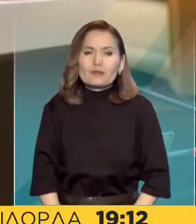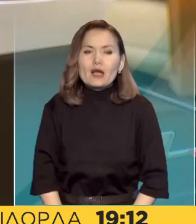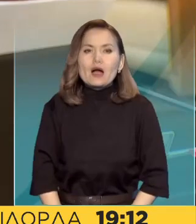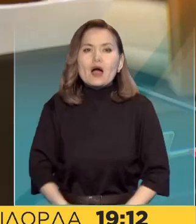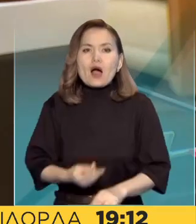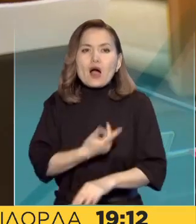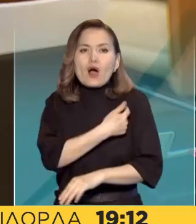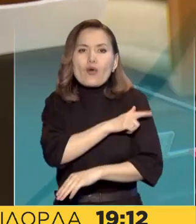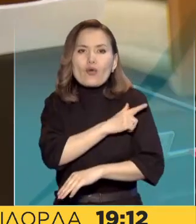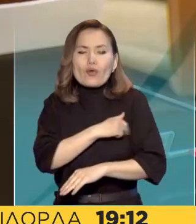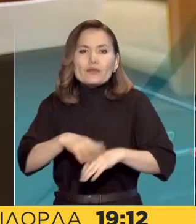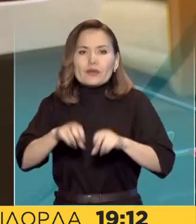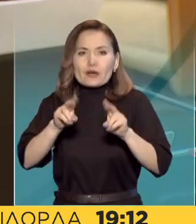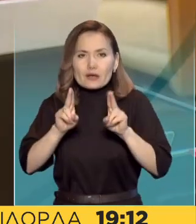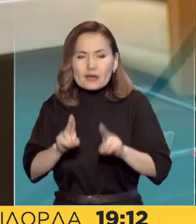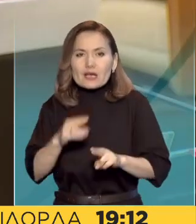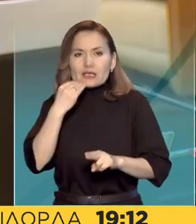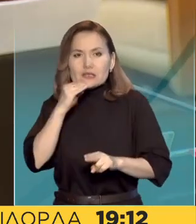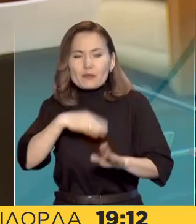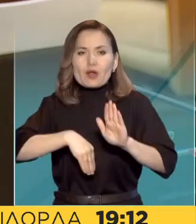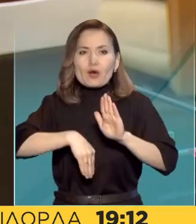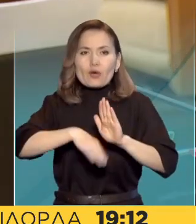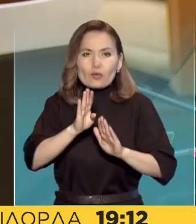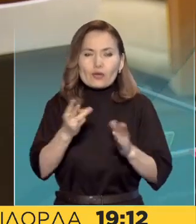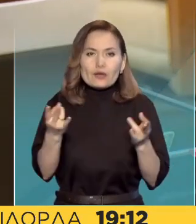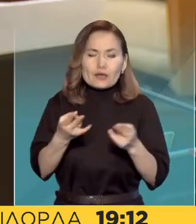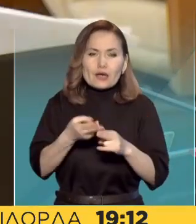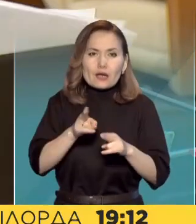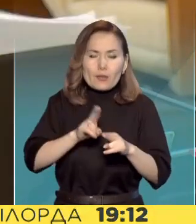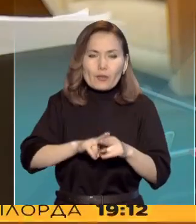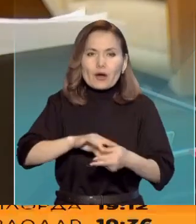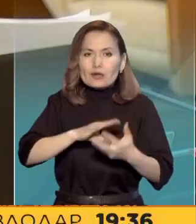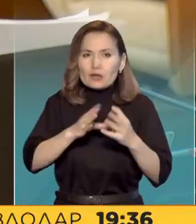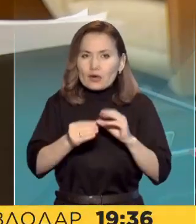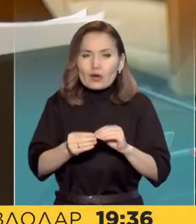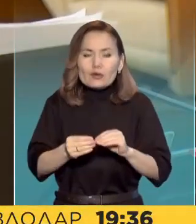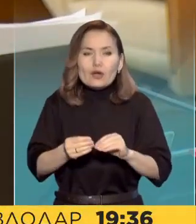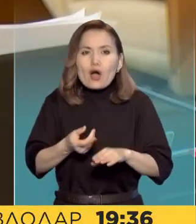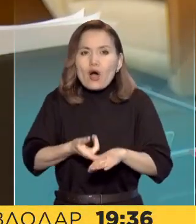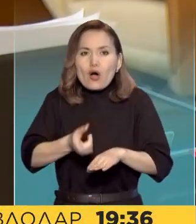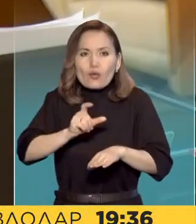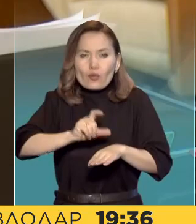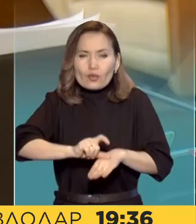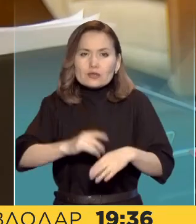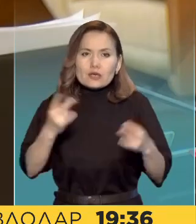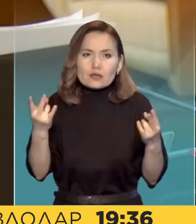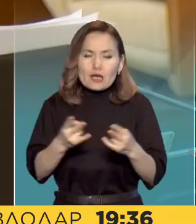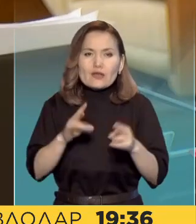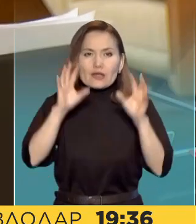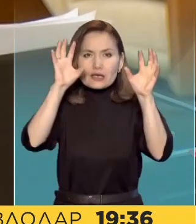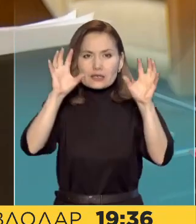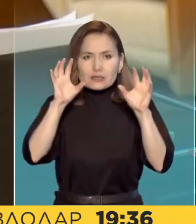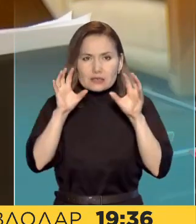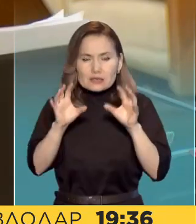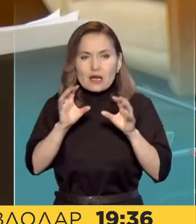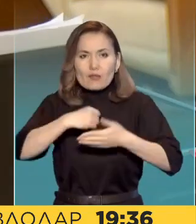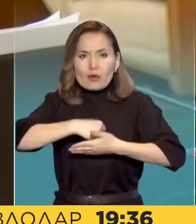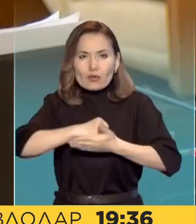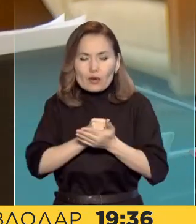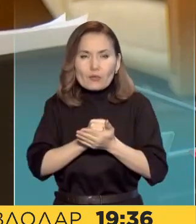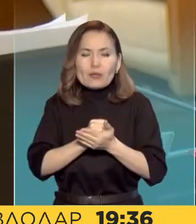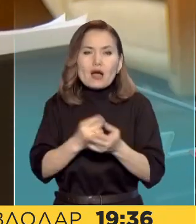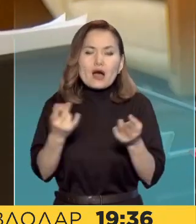инспекцияның қызметін сапалы жаңа деңгейге көтеру керек. Бұл эпизоотиялық жағдайға, заң талаптарының орындалуына жауапкершілігін арттыру